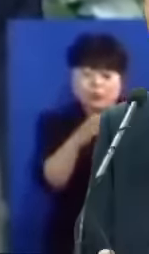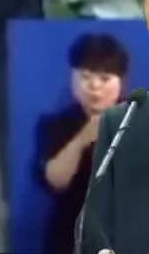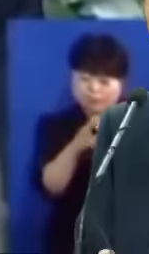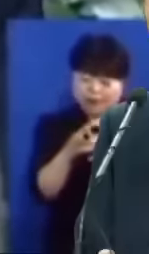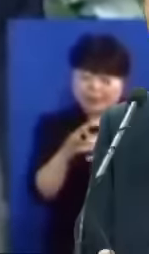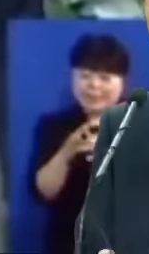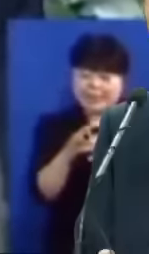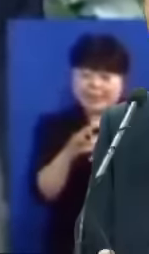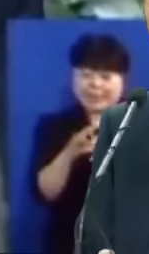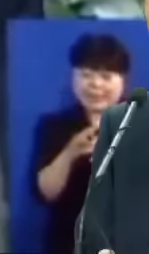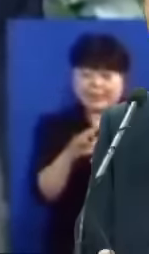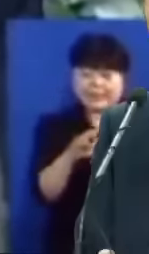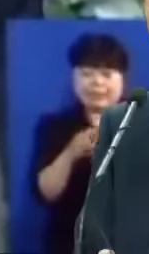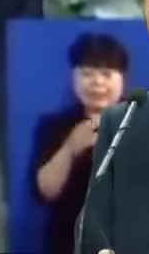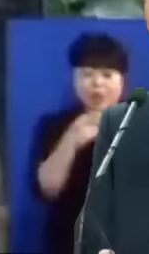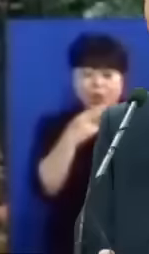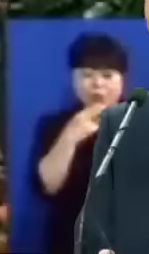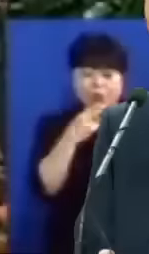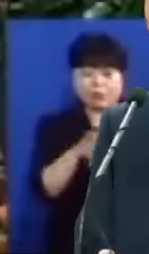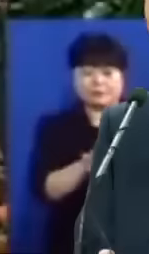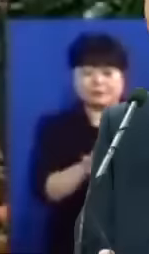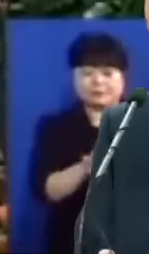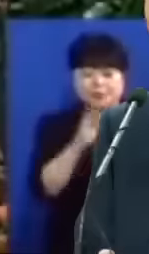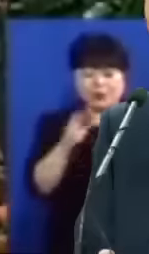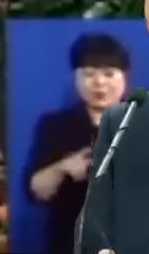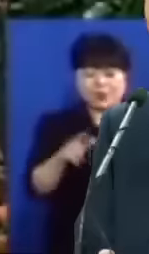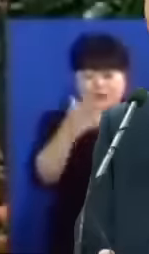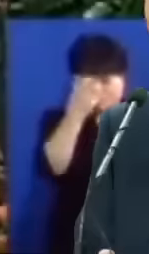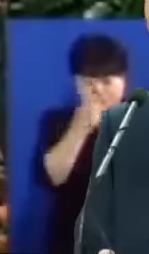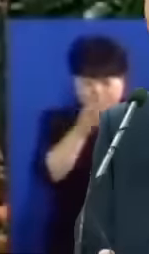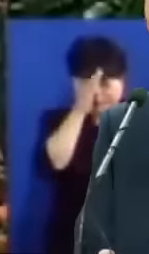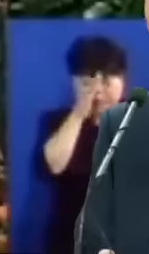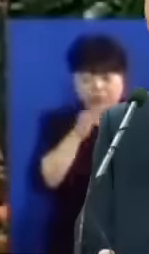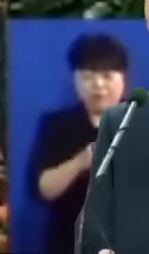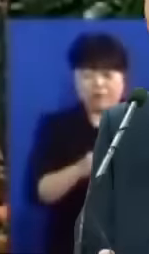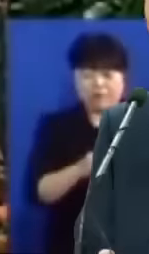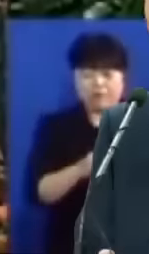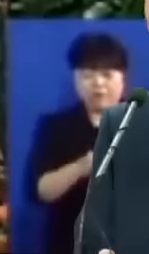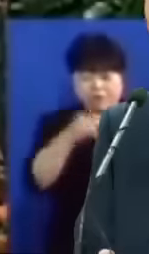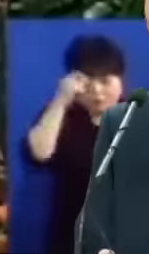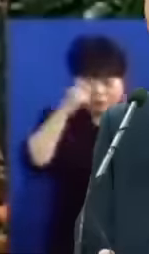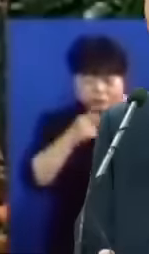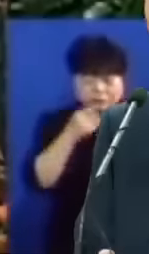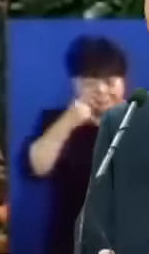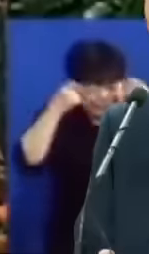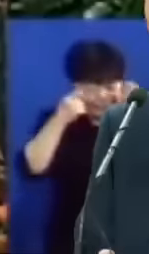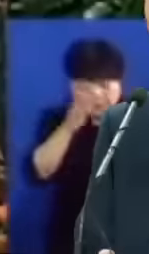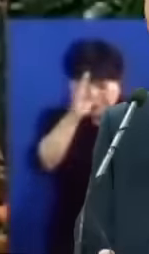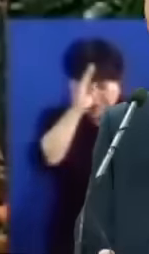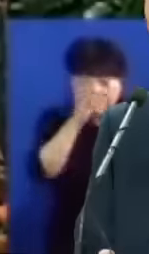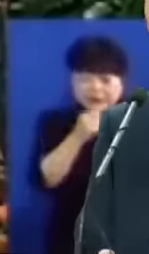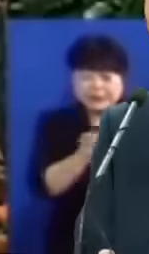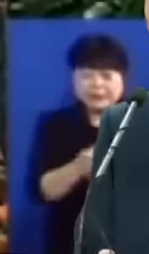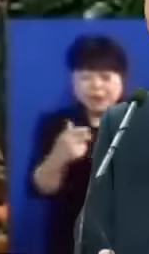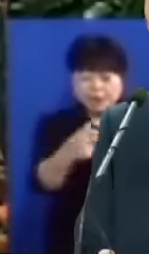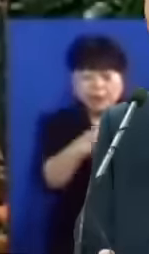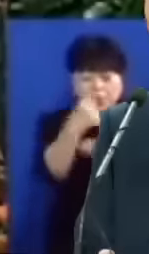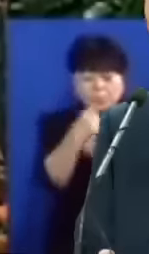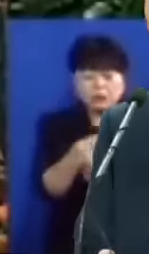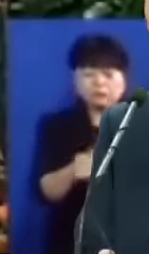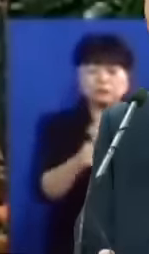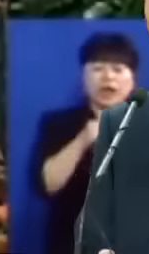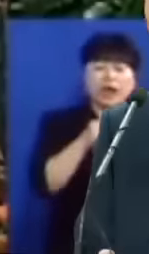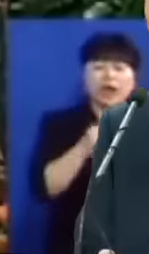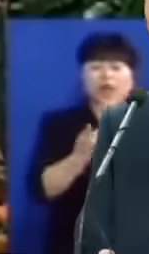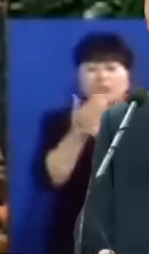관계가 그렇게 밀접하지 않습니다. 오늘날 우울증이나 조울증으로 병원을 찾거나 스스로 생명을 끝내는